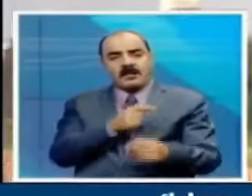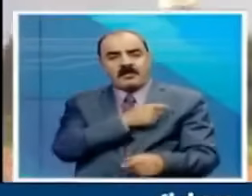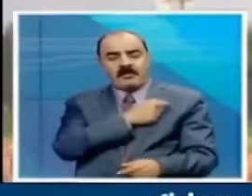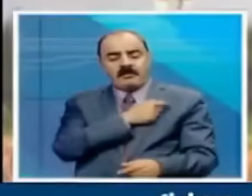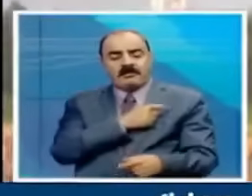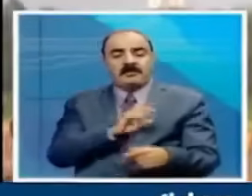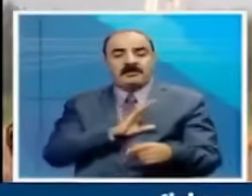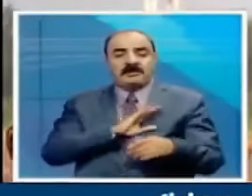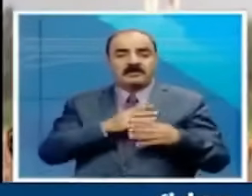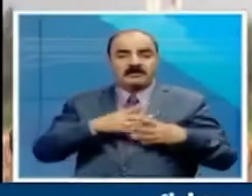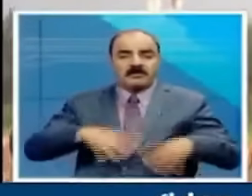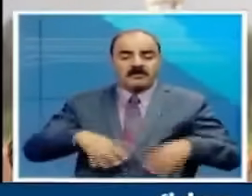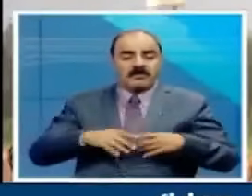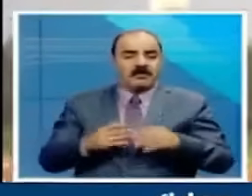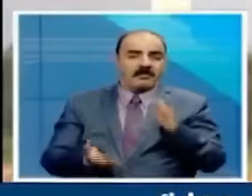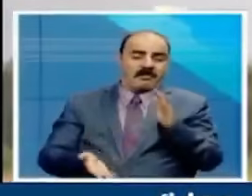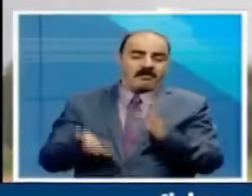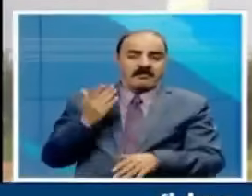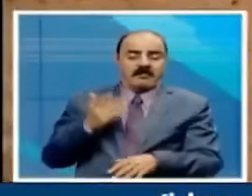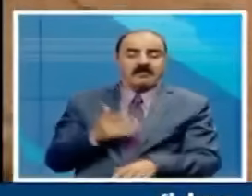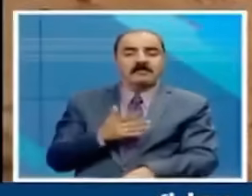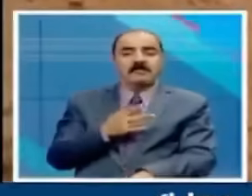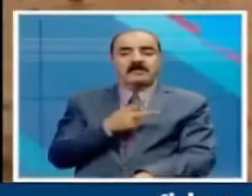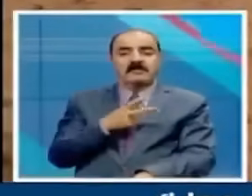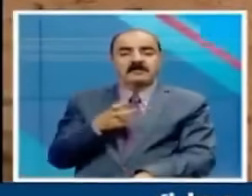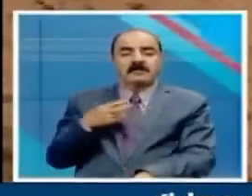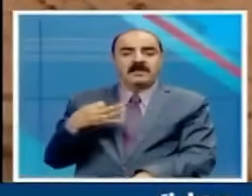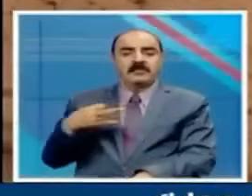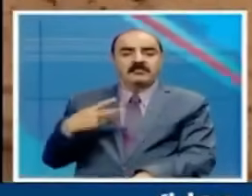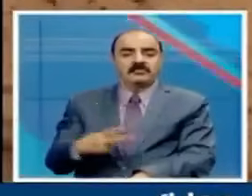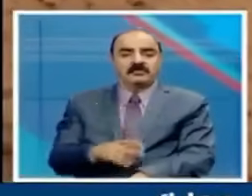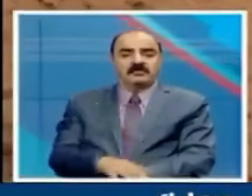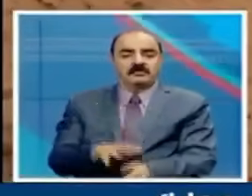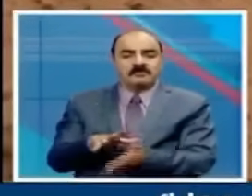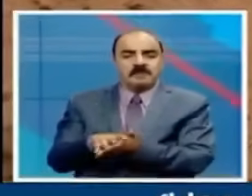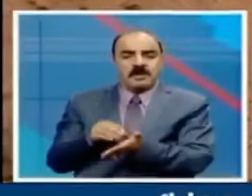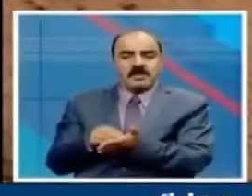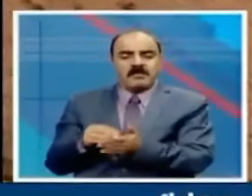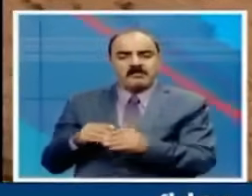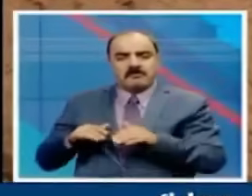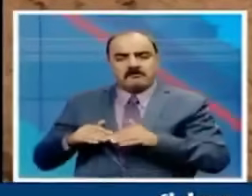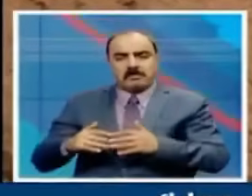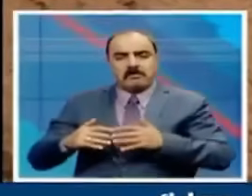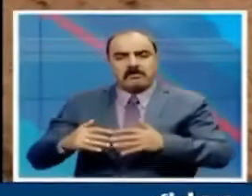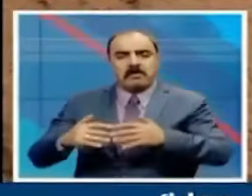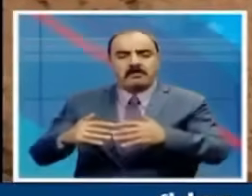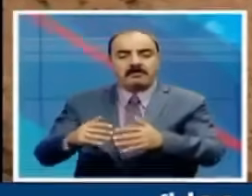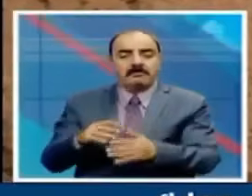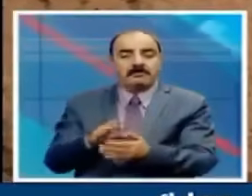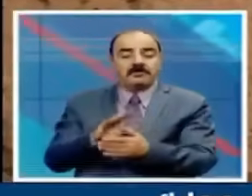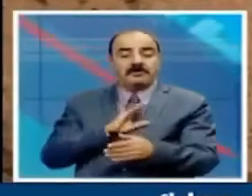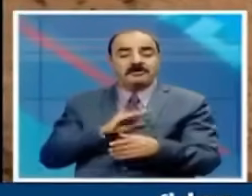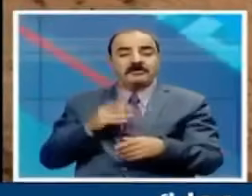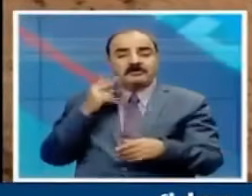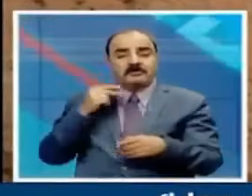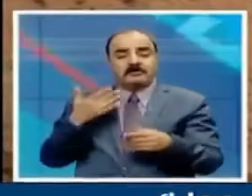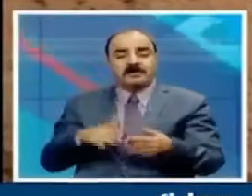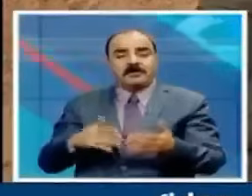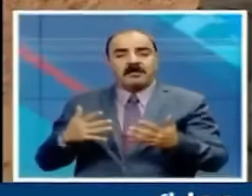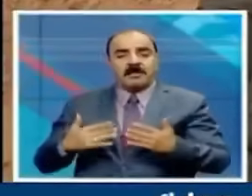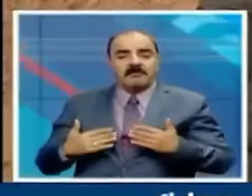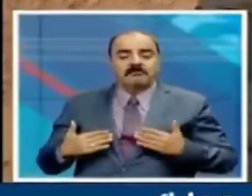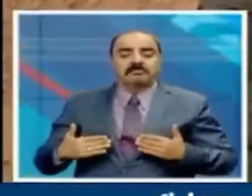الضباط والجنود بالقطاع ارتفع إلى 223 منذ بدء التوغل البري، وبذلك يرتفع عدد قتلى